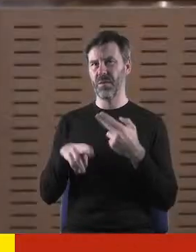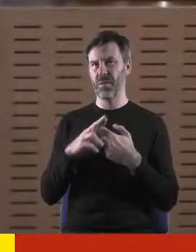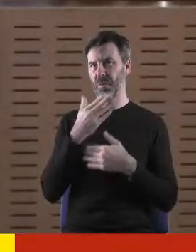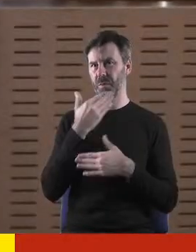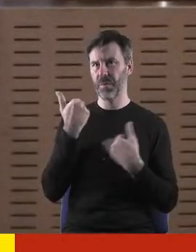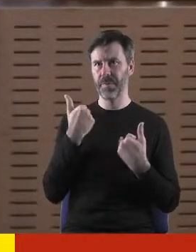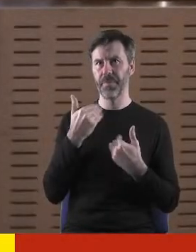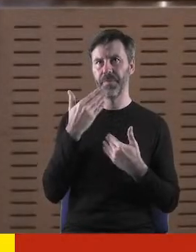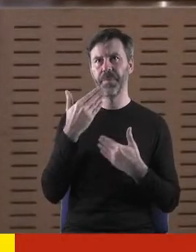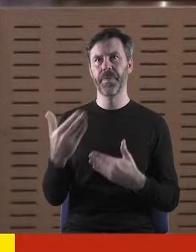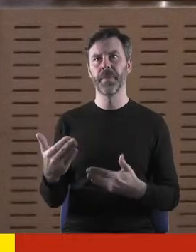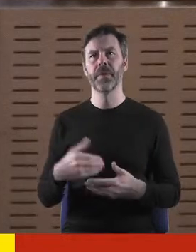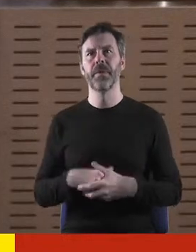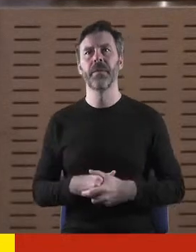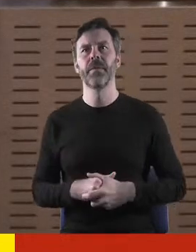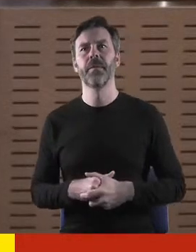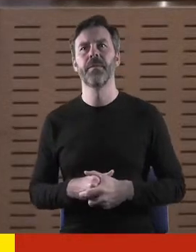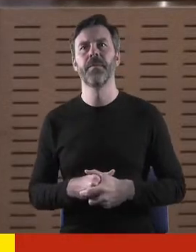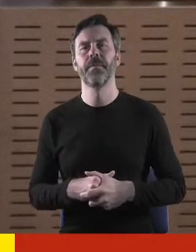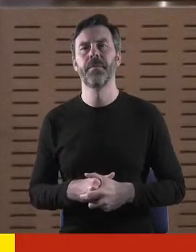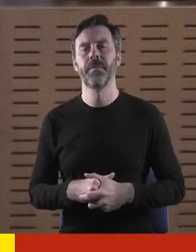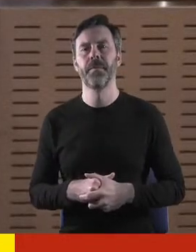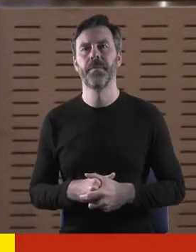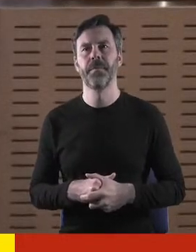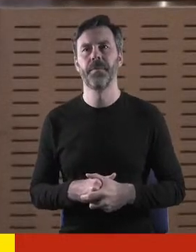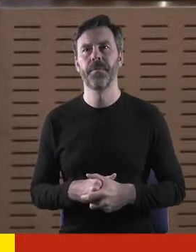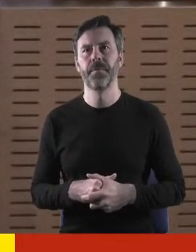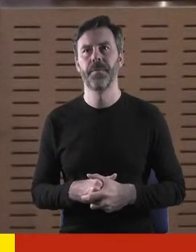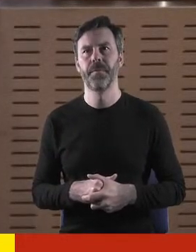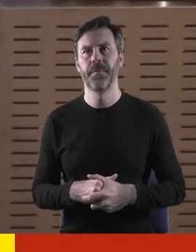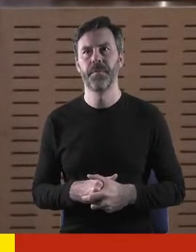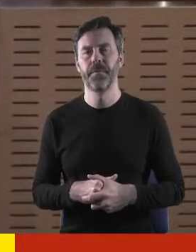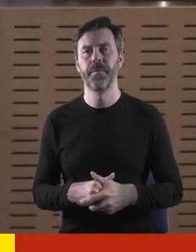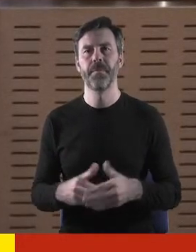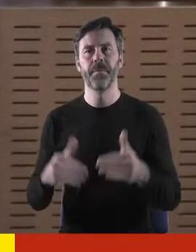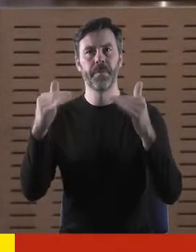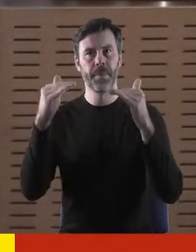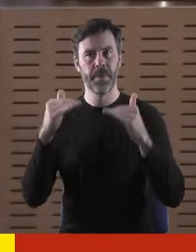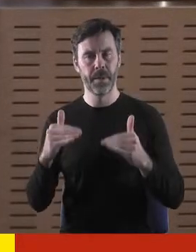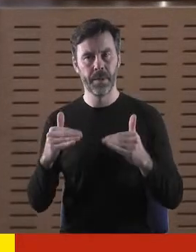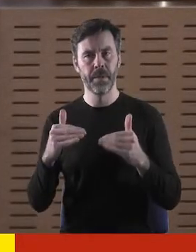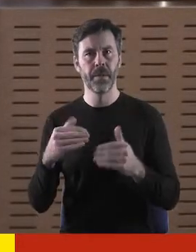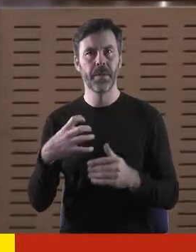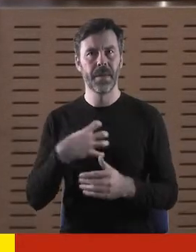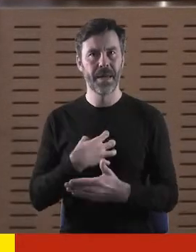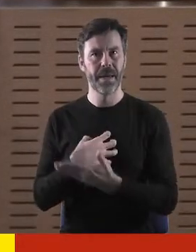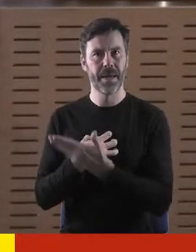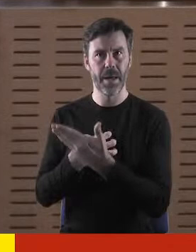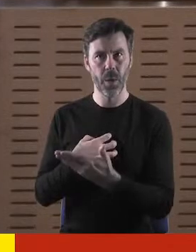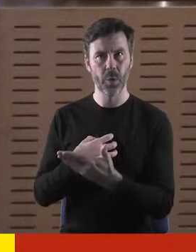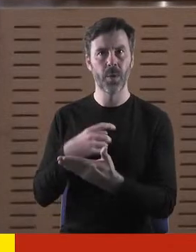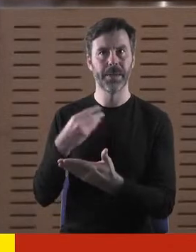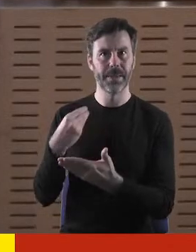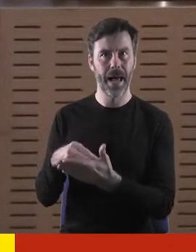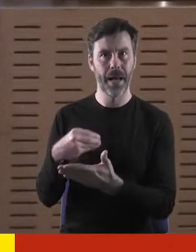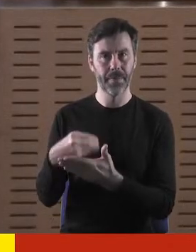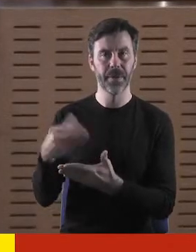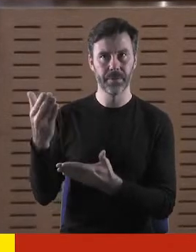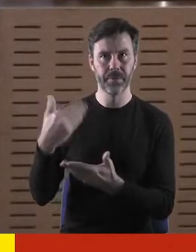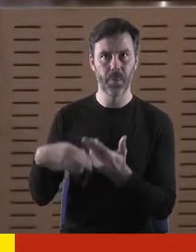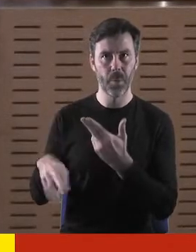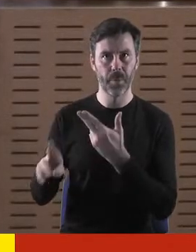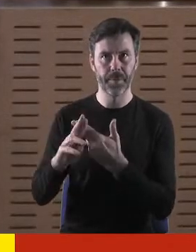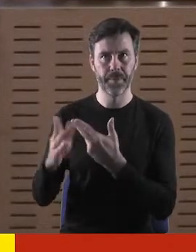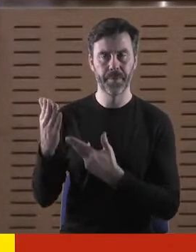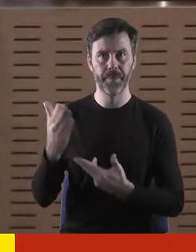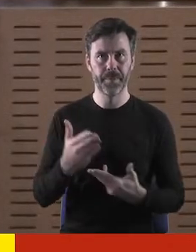Dziękuję bardzo, proszę bardzo. Państwo dyrektorzy i pan skarbnik odpowiadają na wcześniej zadane przez państwa radnych pytania. Proszę